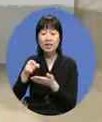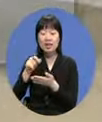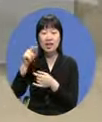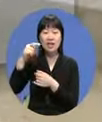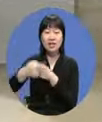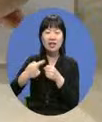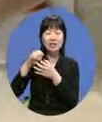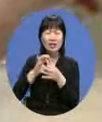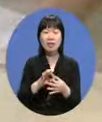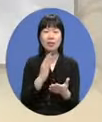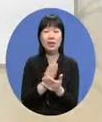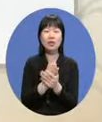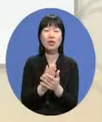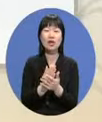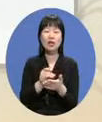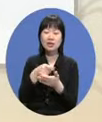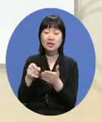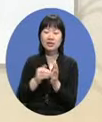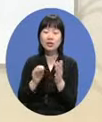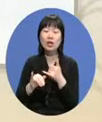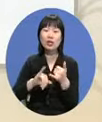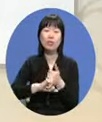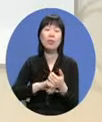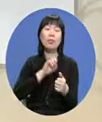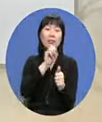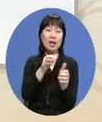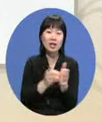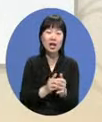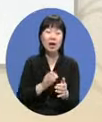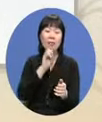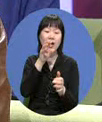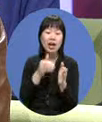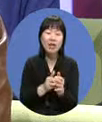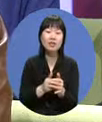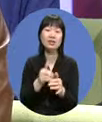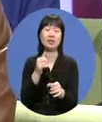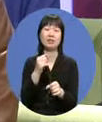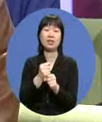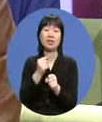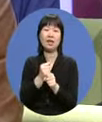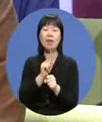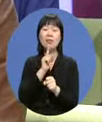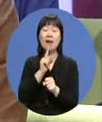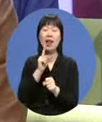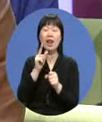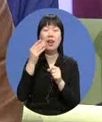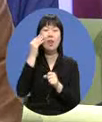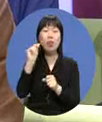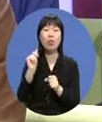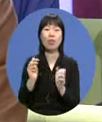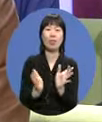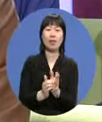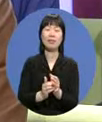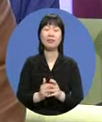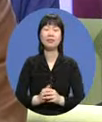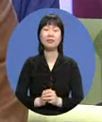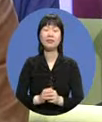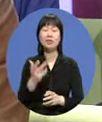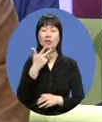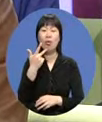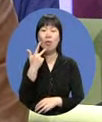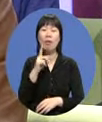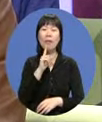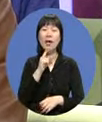쓰지 말고, 썼으면 꼭 말을 해라. 네. 요렇게 해서 꼭 말을 하고 끝나게 만들어야 말이 는다. 네. 하긴,